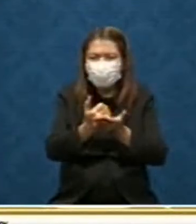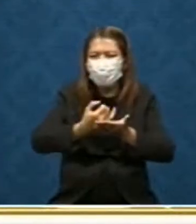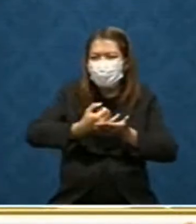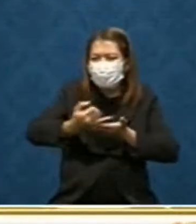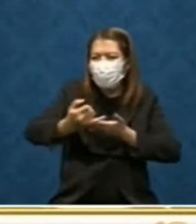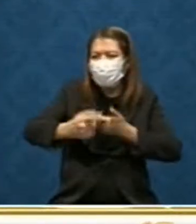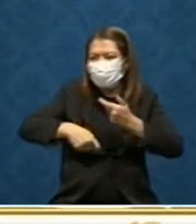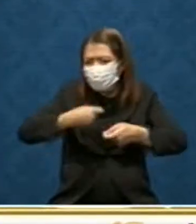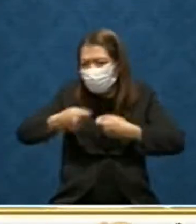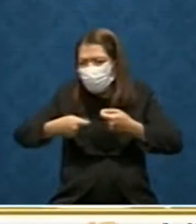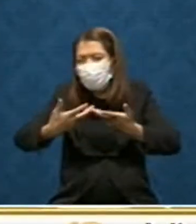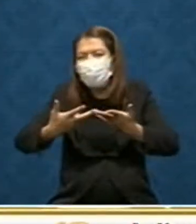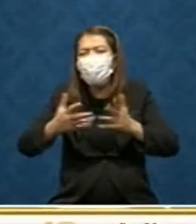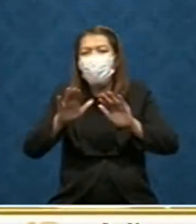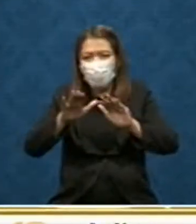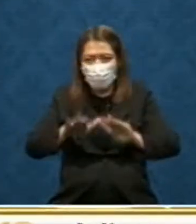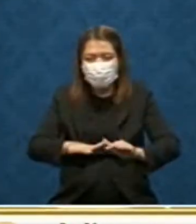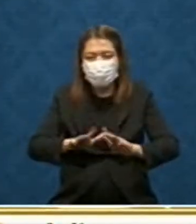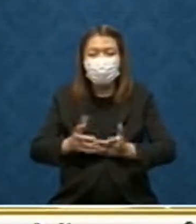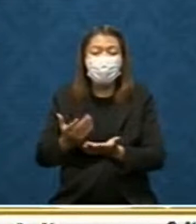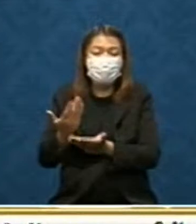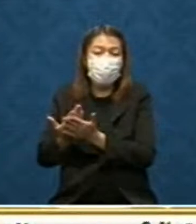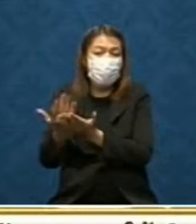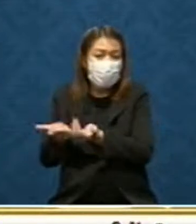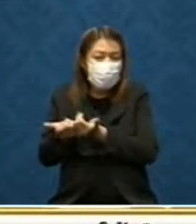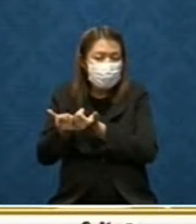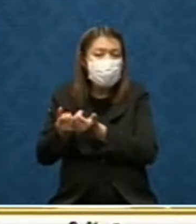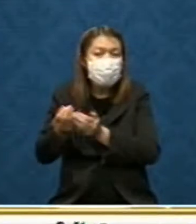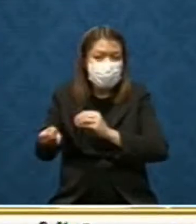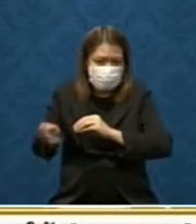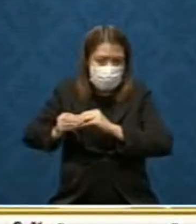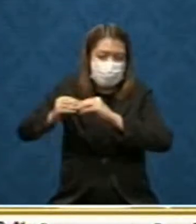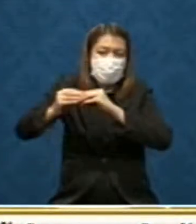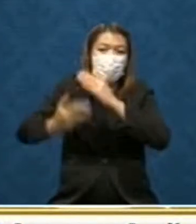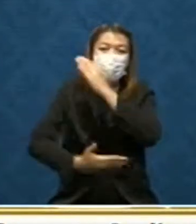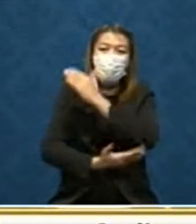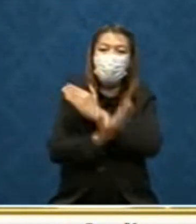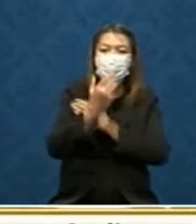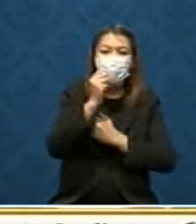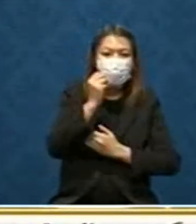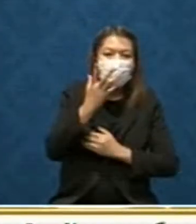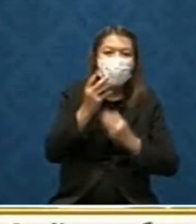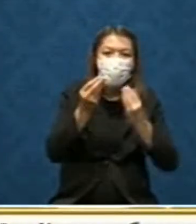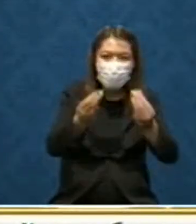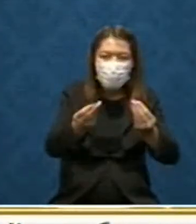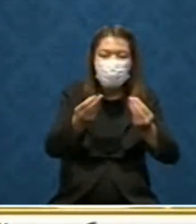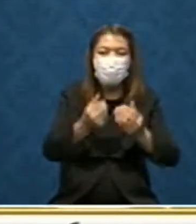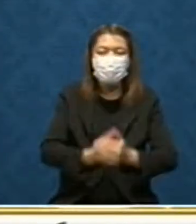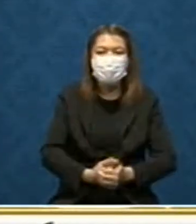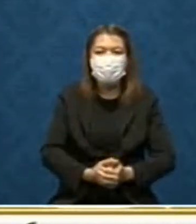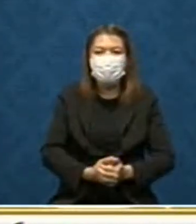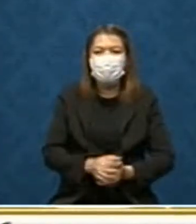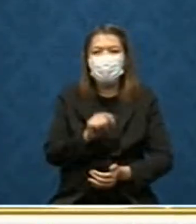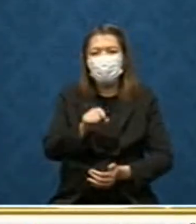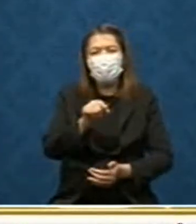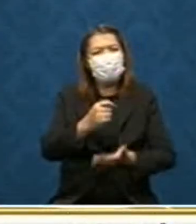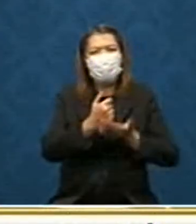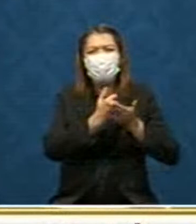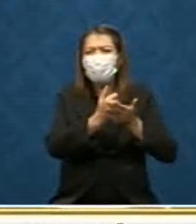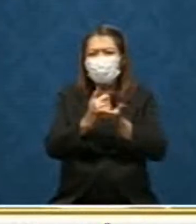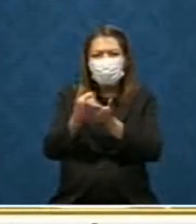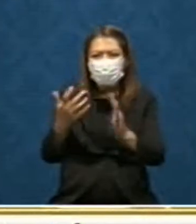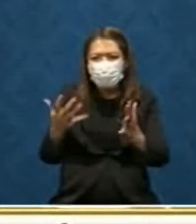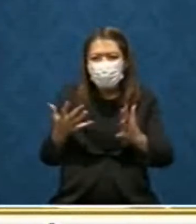จ่ายเขาเพิ่มลายได้แล้วก็ขยายโอกา ขยายสวสดีการให้เขาท่านนอกจะไม่ช่วย